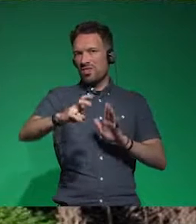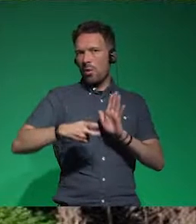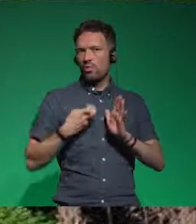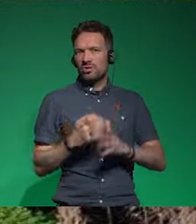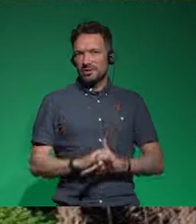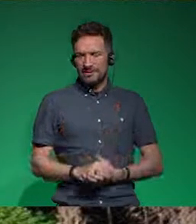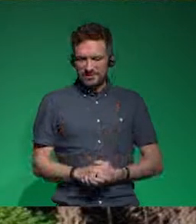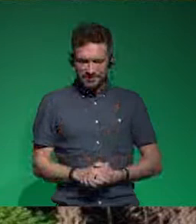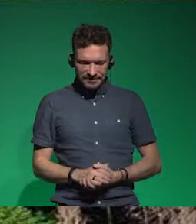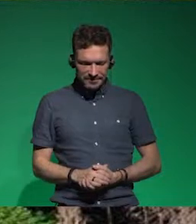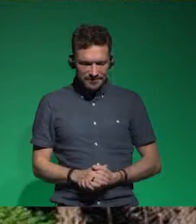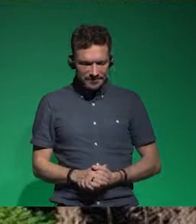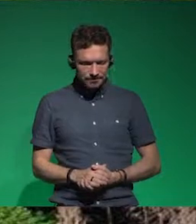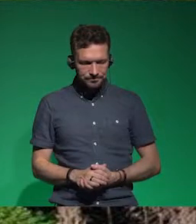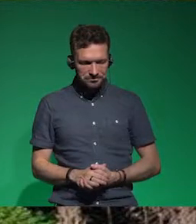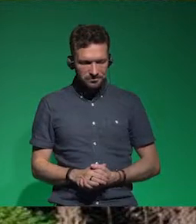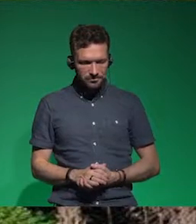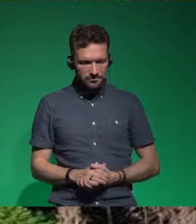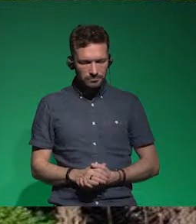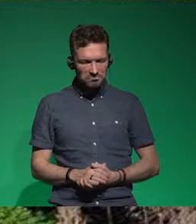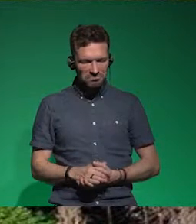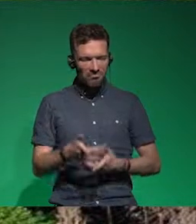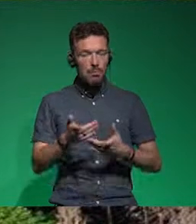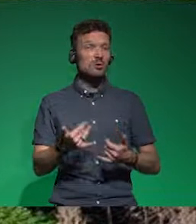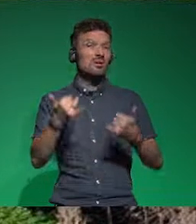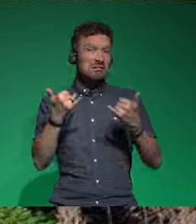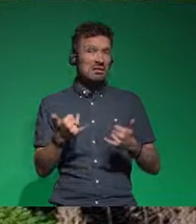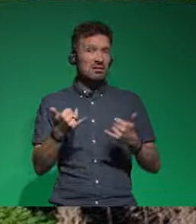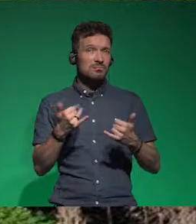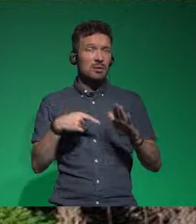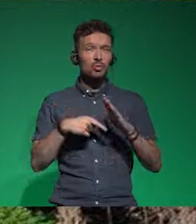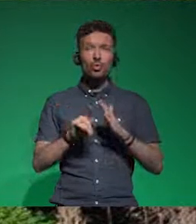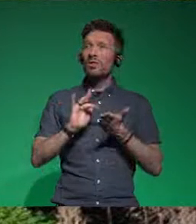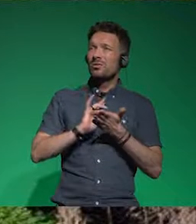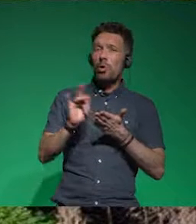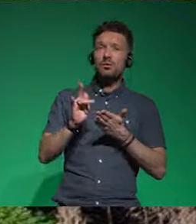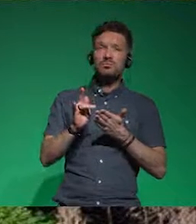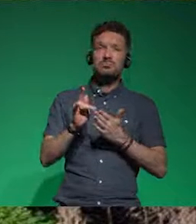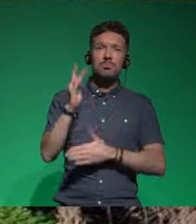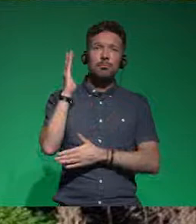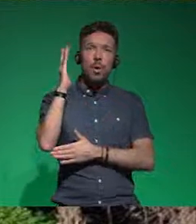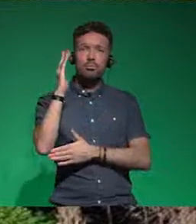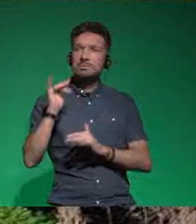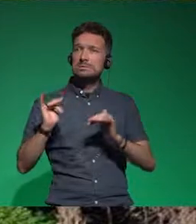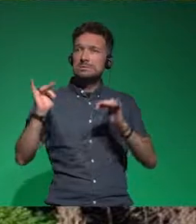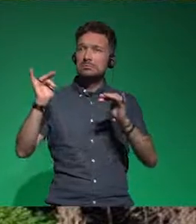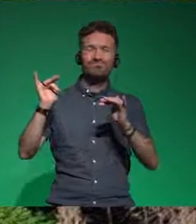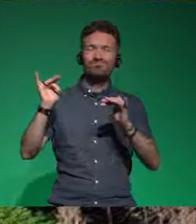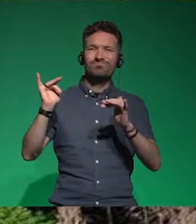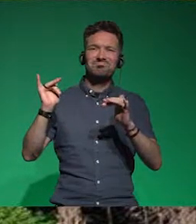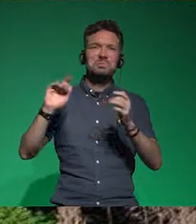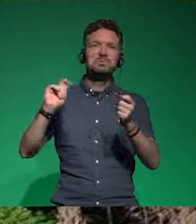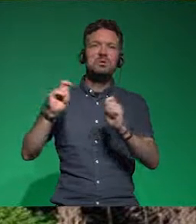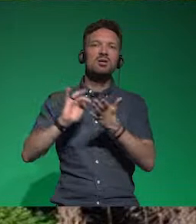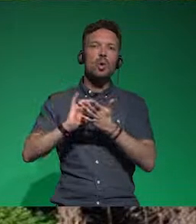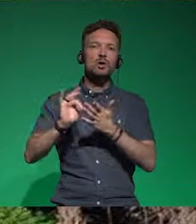Das alles führt dazu, dass das Baumwachstum beeinträchtigt wird, dass Bäume unter der Dürre leiden, trocken werden,